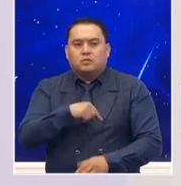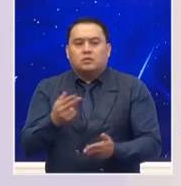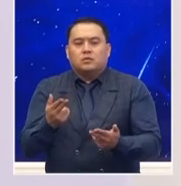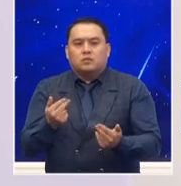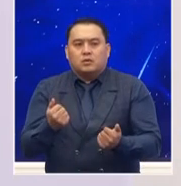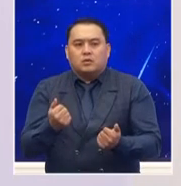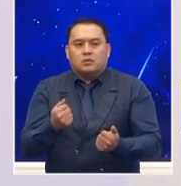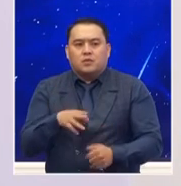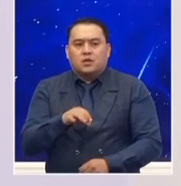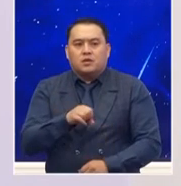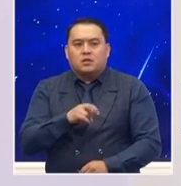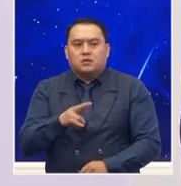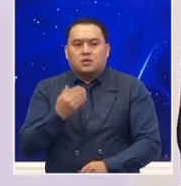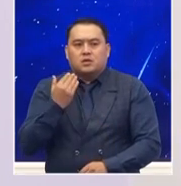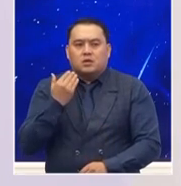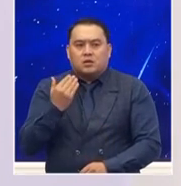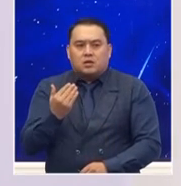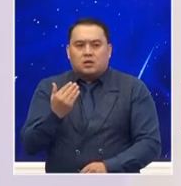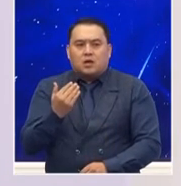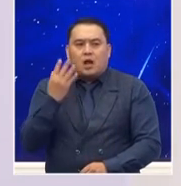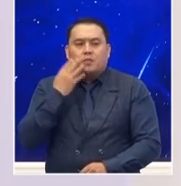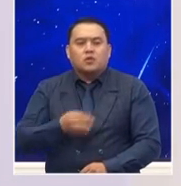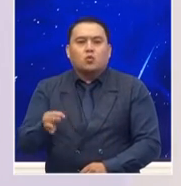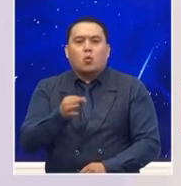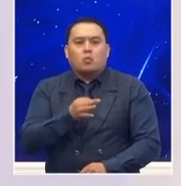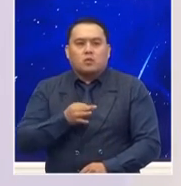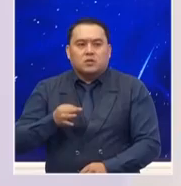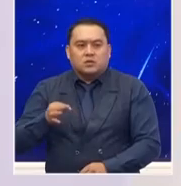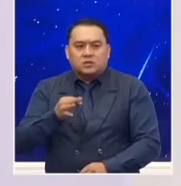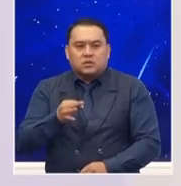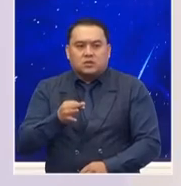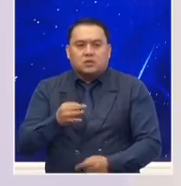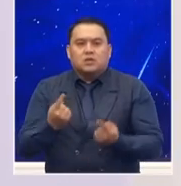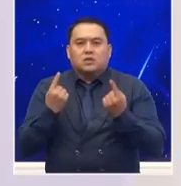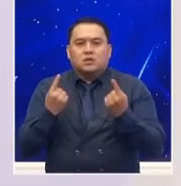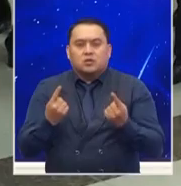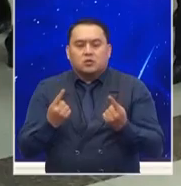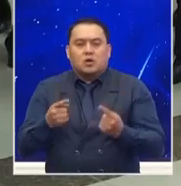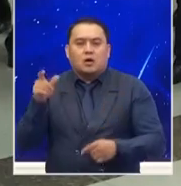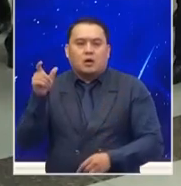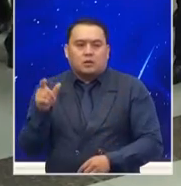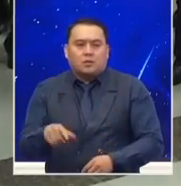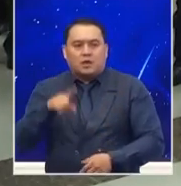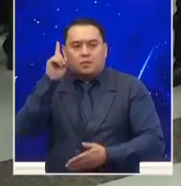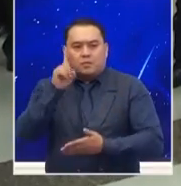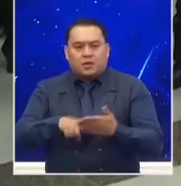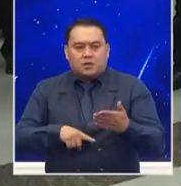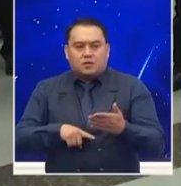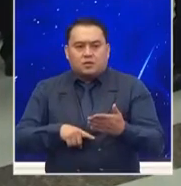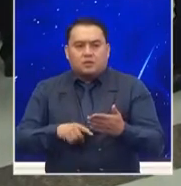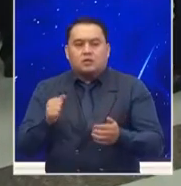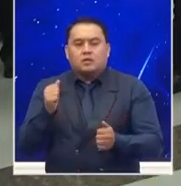Бірақ Бейсекеңнің шырағы сөнген жоқ. Жетісу жұрты ардылын ардақтап жатыр. Әруағы разы